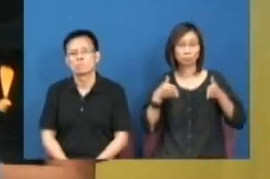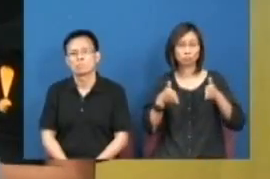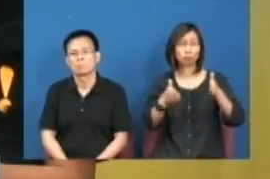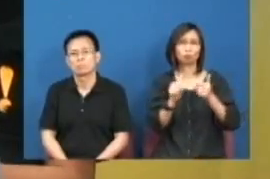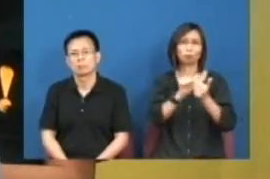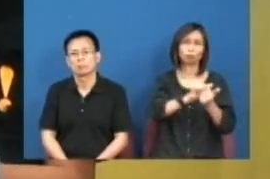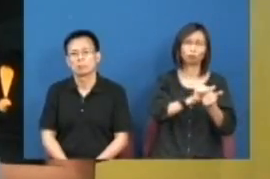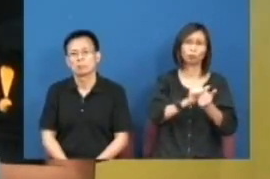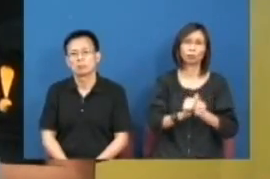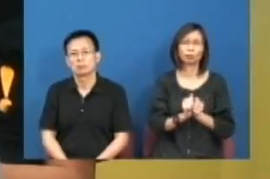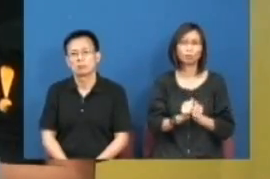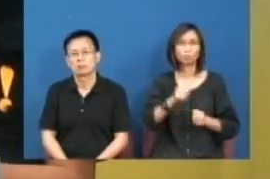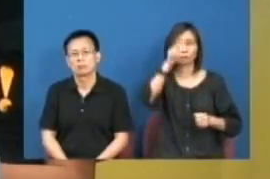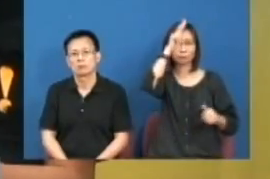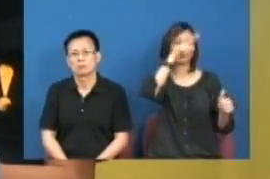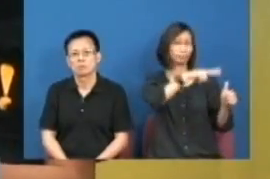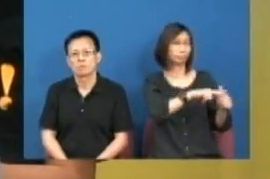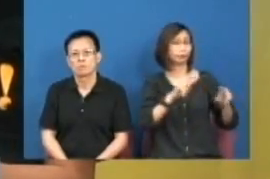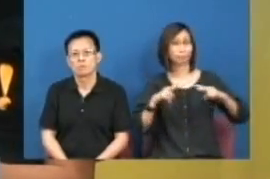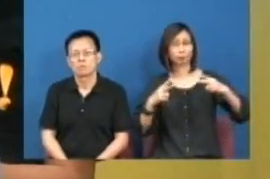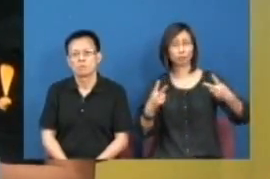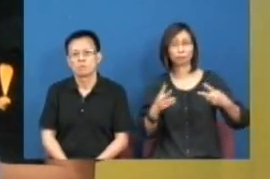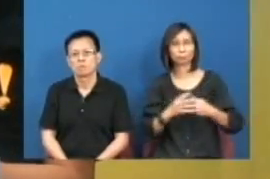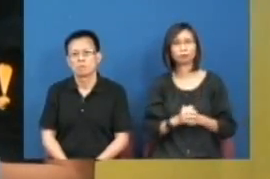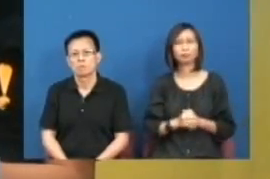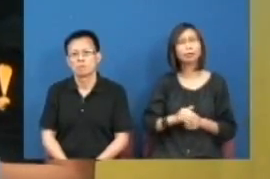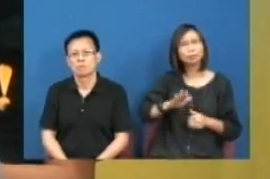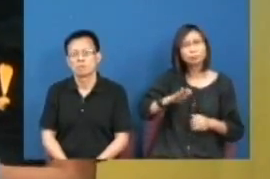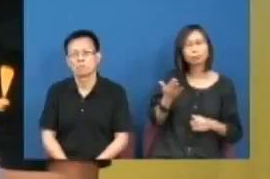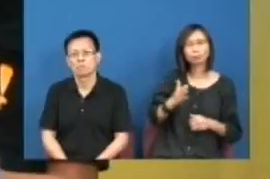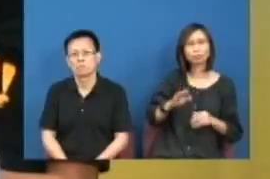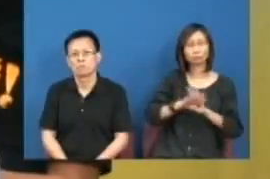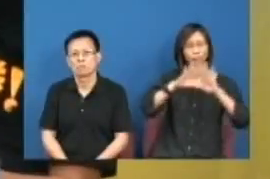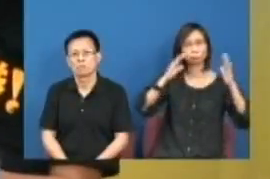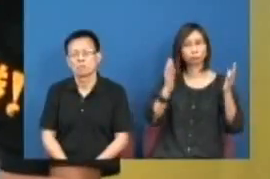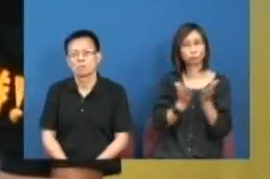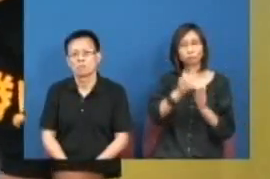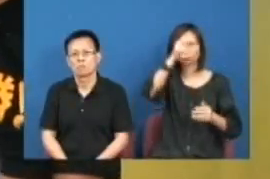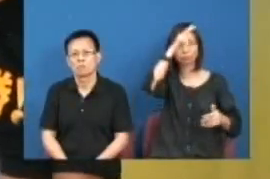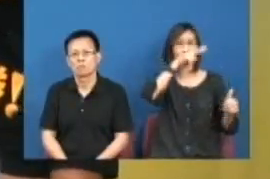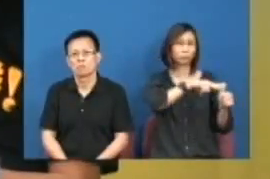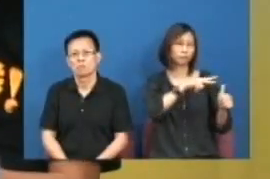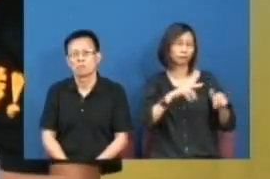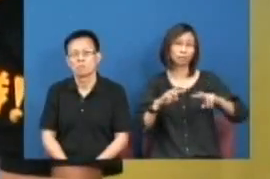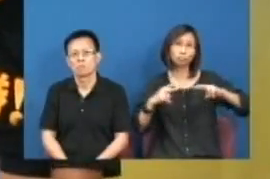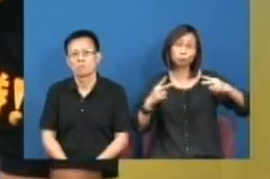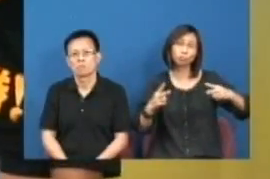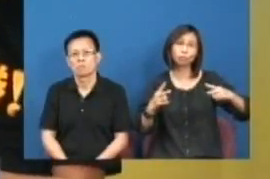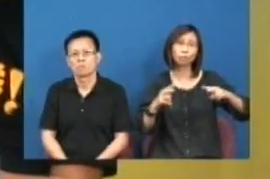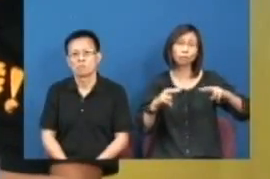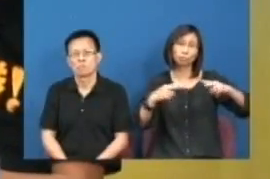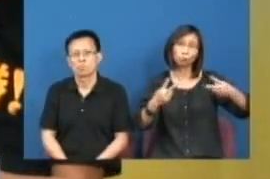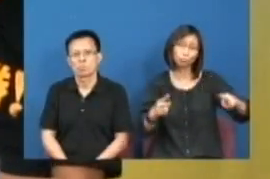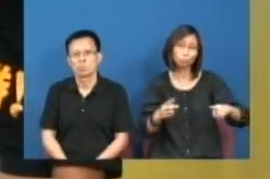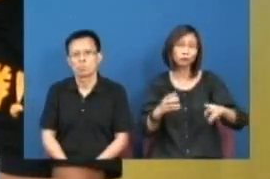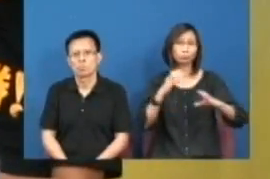從一個政治發展嘅角度啦。咁但係你成個政治唔單止一個即係發展嘅過程或者唔同嘅階段啊嘛。其